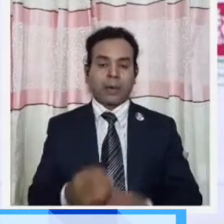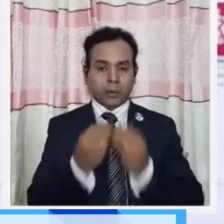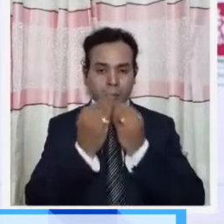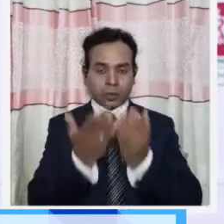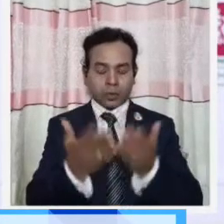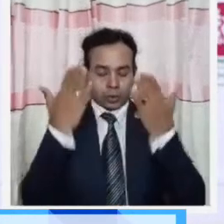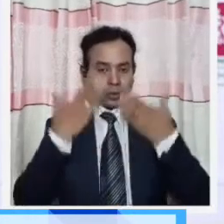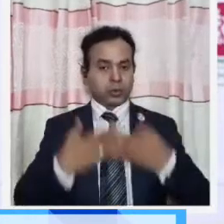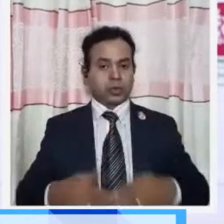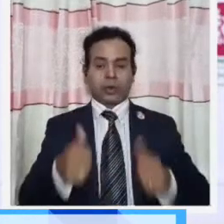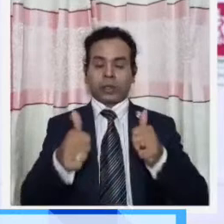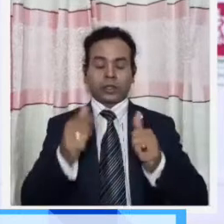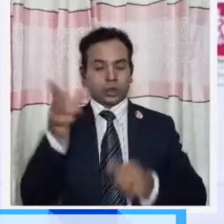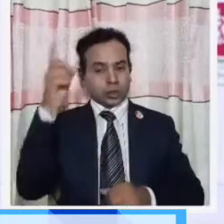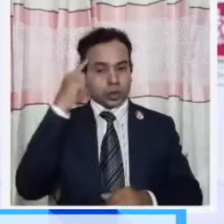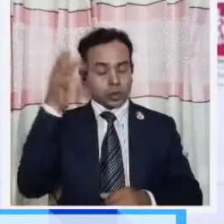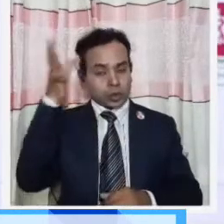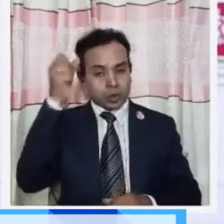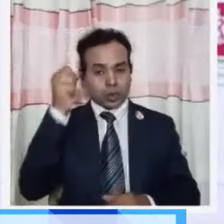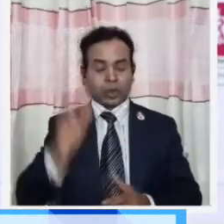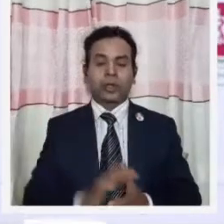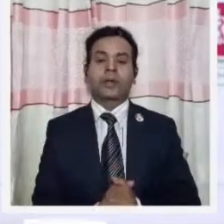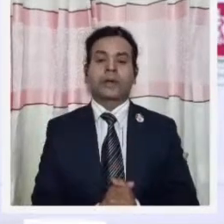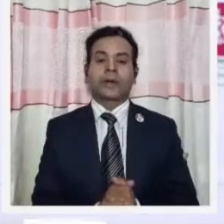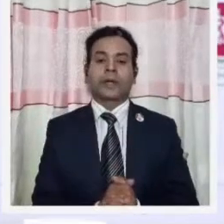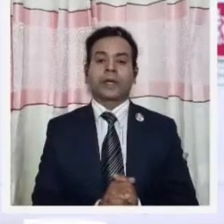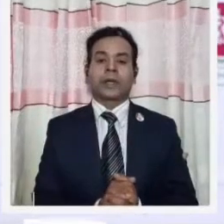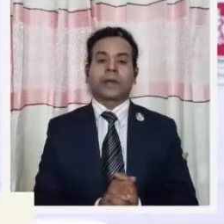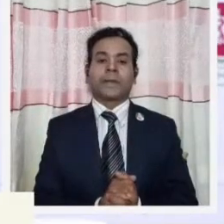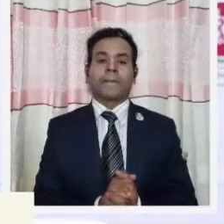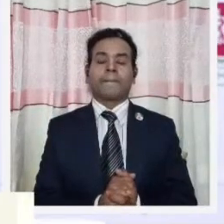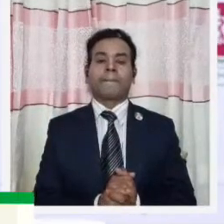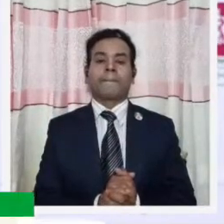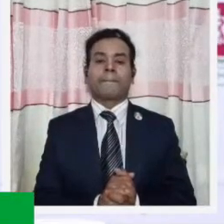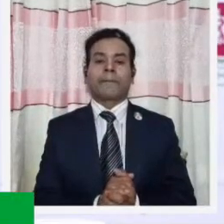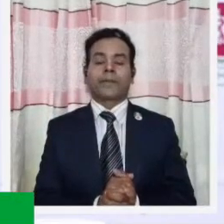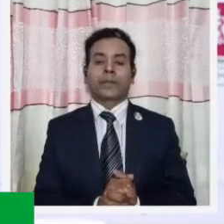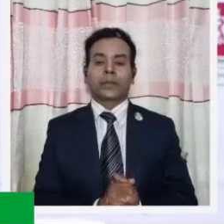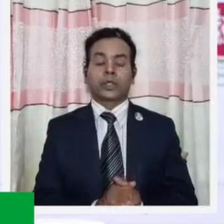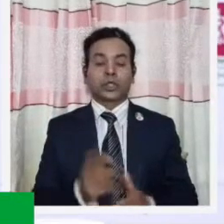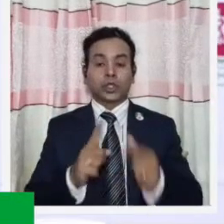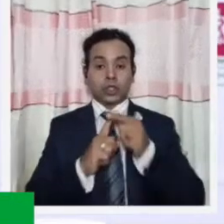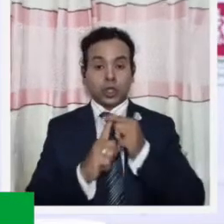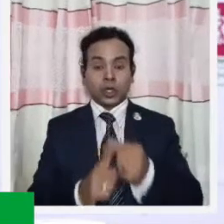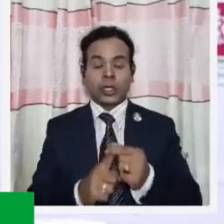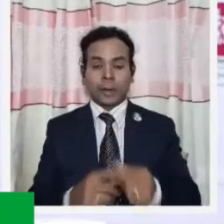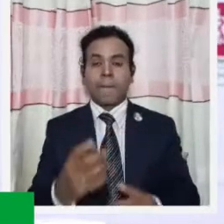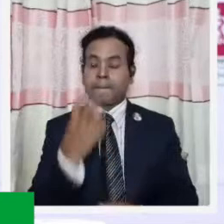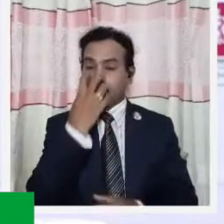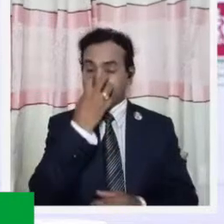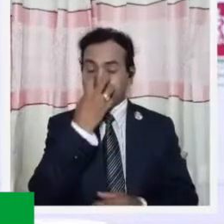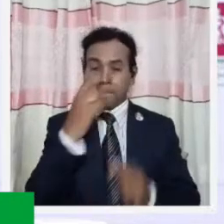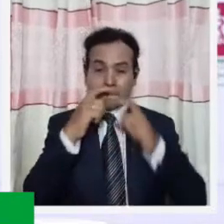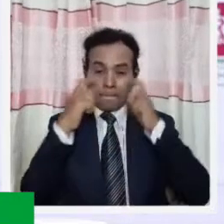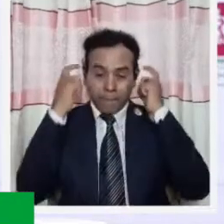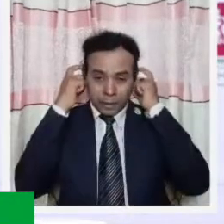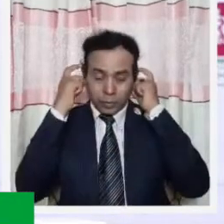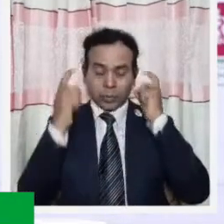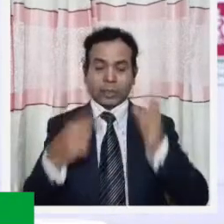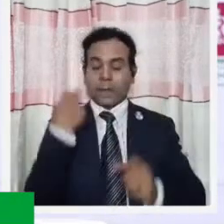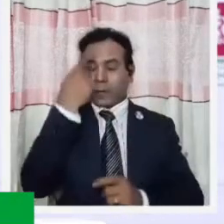এই ছিল তথ্য শেষ করব, তবে আবারও বলবো, সুরক্ষিত থাকুন, সচেতন হন, সতর্ক হন